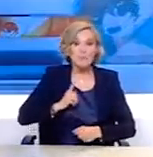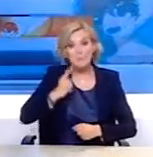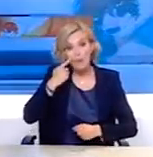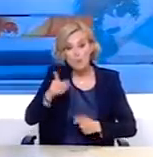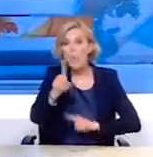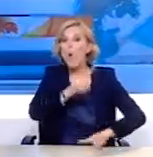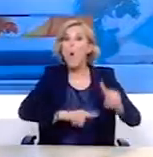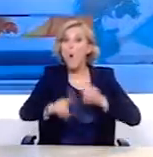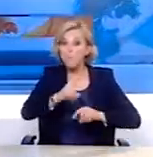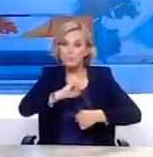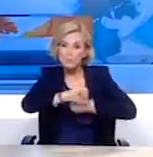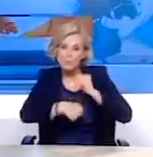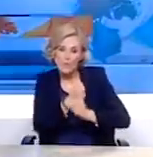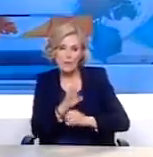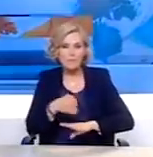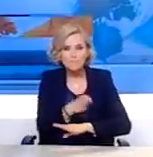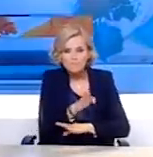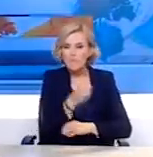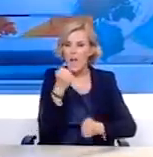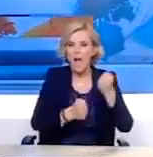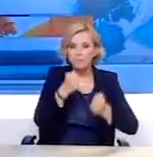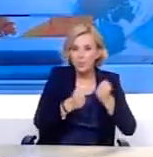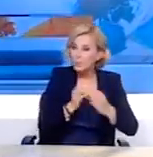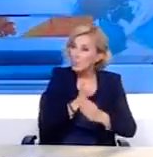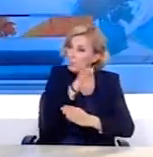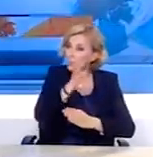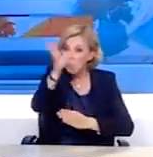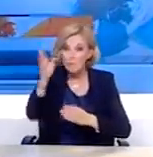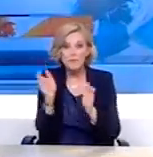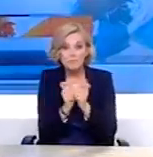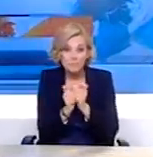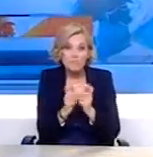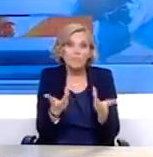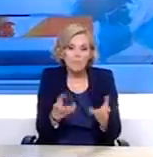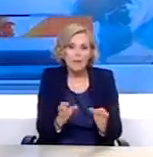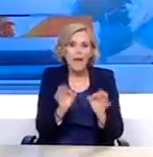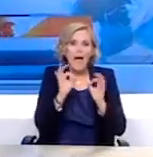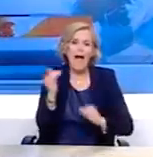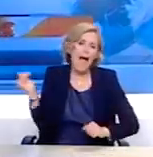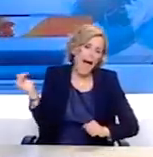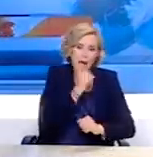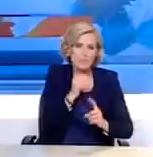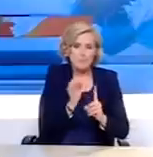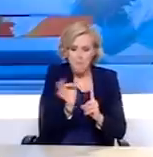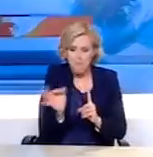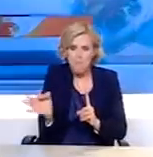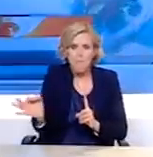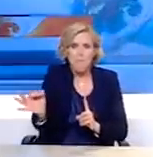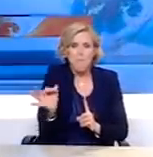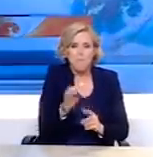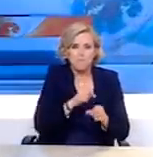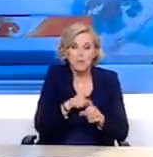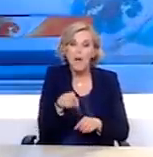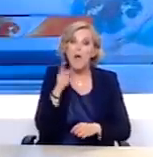προσπάθεια μετακίνηση από τα αστικά κέντρα προς τα χωριά μας δημιουργεί προϋποθέσεις μεταφοράς του ιού. Και αυτό δεν μπορούμε ούτε